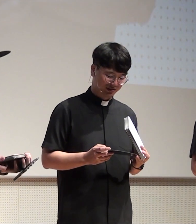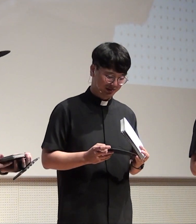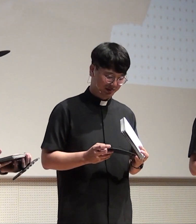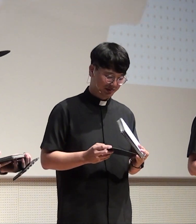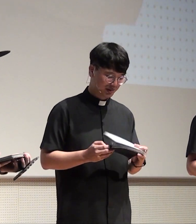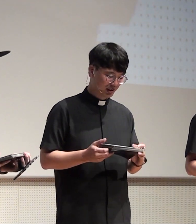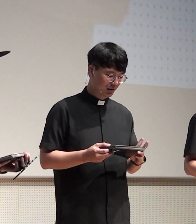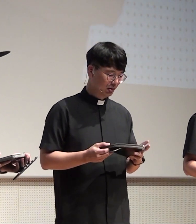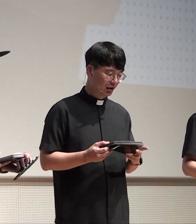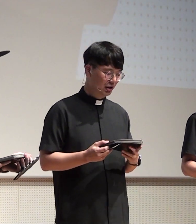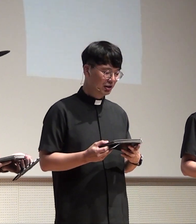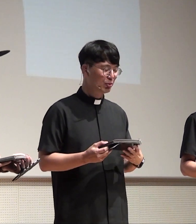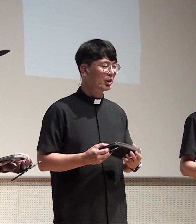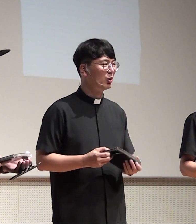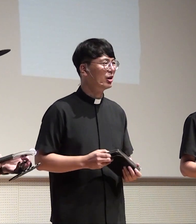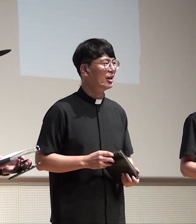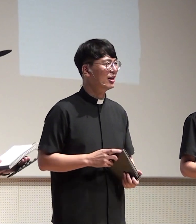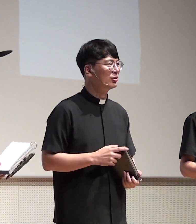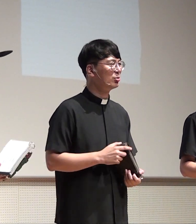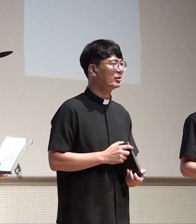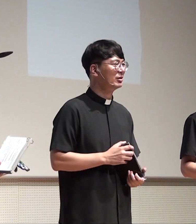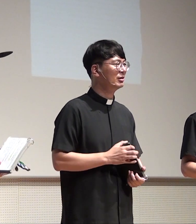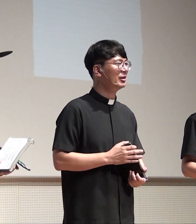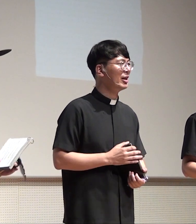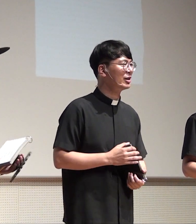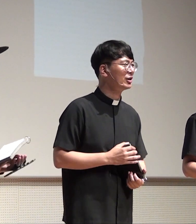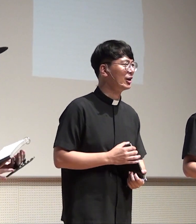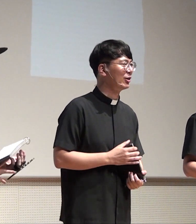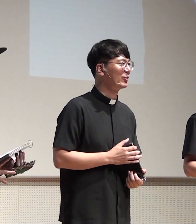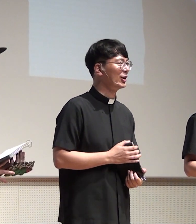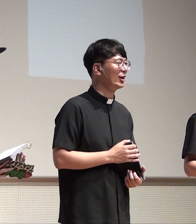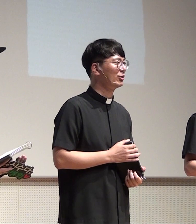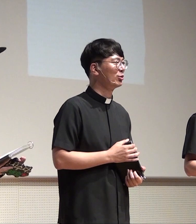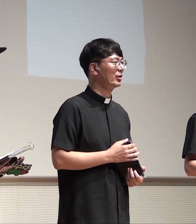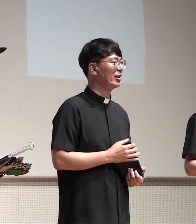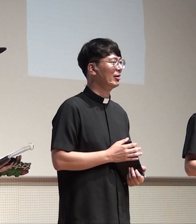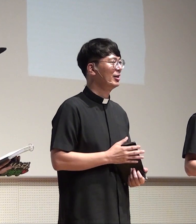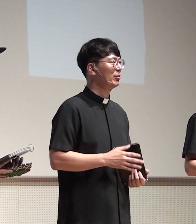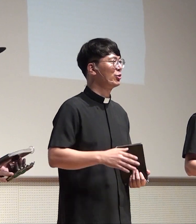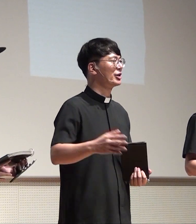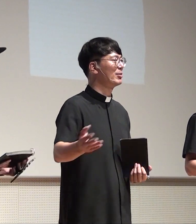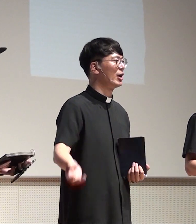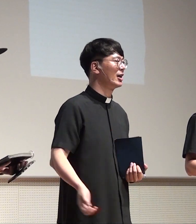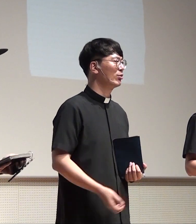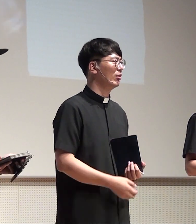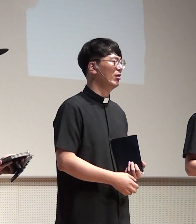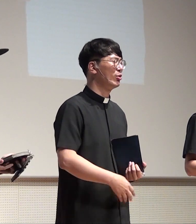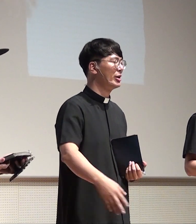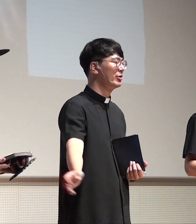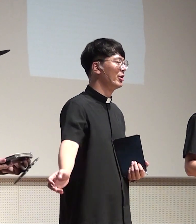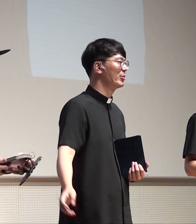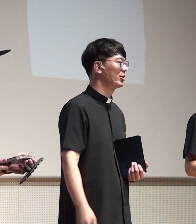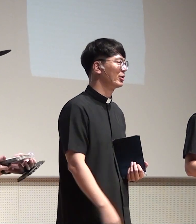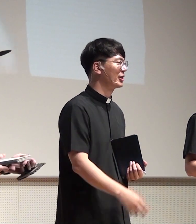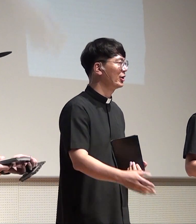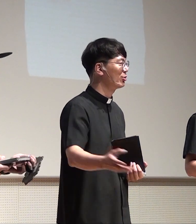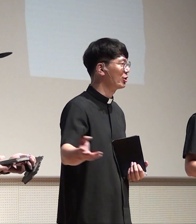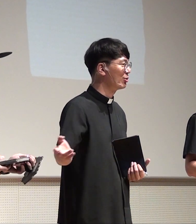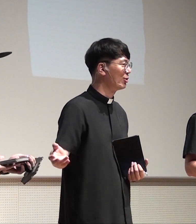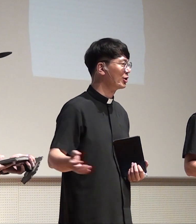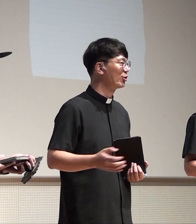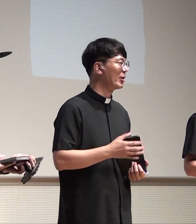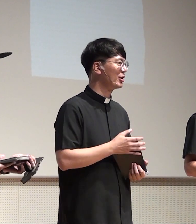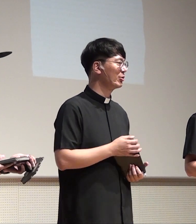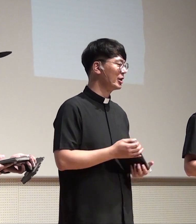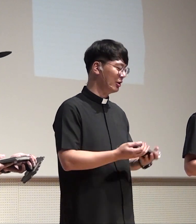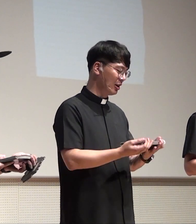합니다. 우리 희신부님 원래 좀 츤데레 하시잖아요. 예, 좀 이렇게 표현도 잘 안 하고 아, 왜 왔어요 하면서도 다